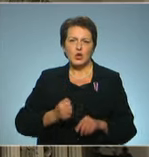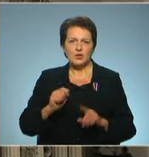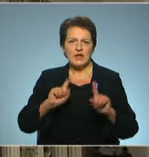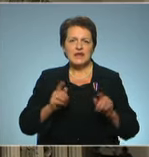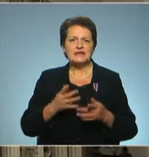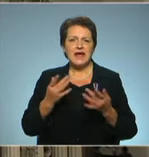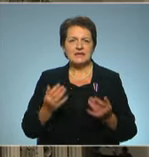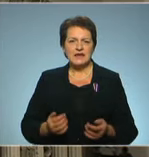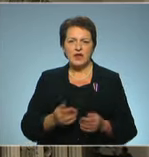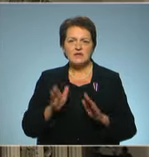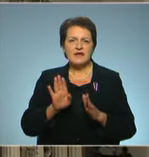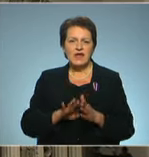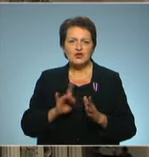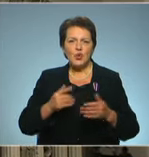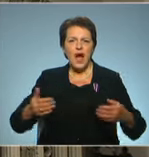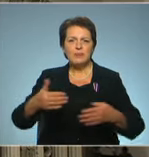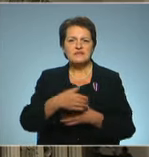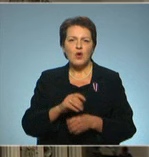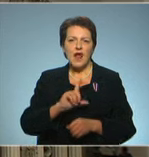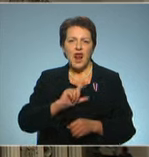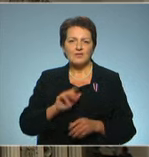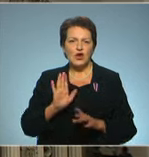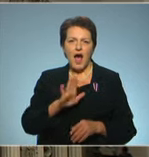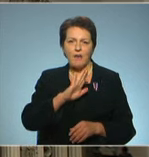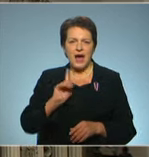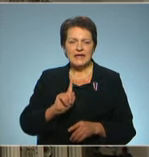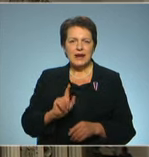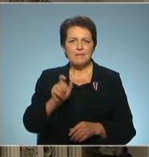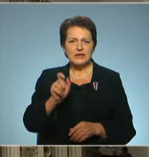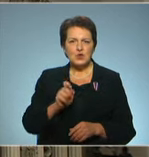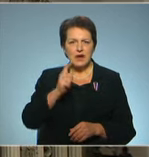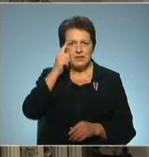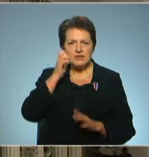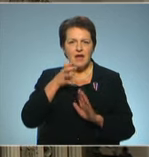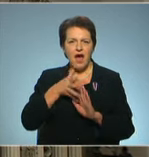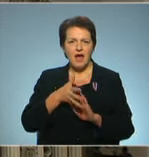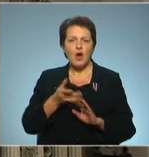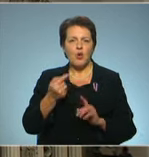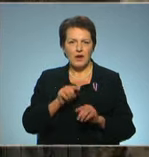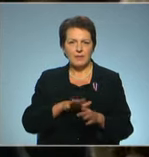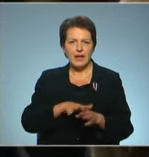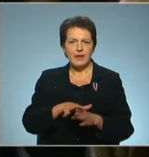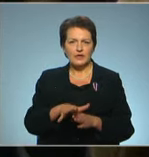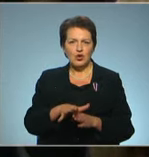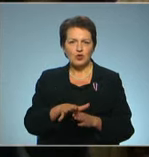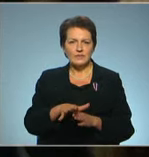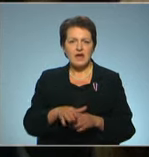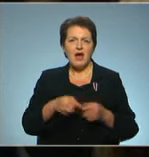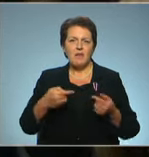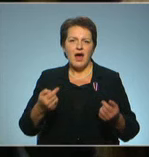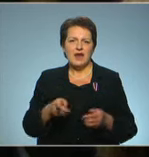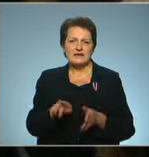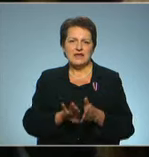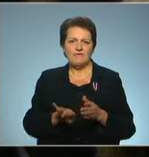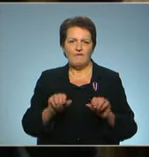risinātos vienkāršāk, jo apskaut Latviju kā māti ir pilsonības jēga un piepildījums. Pārējais ir